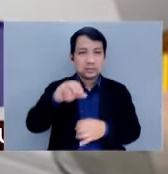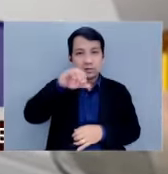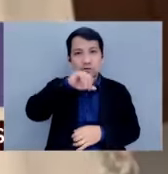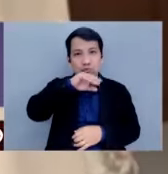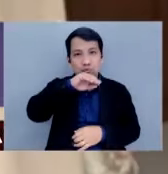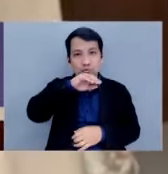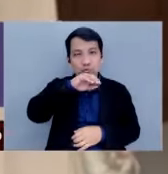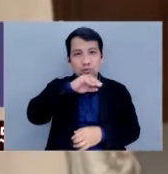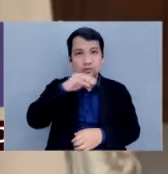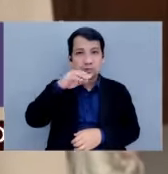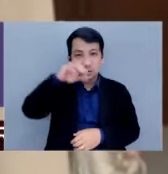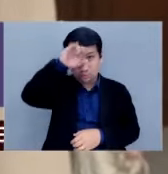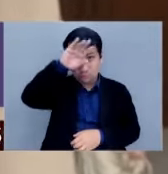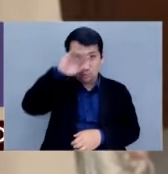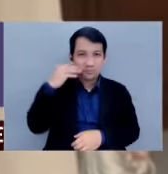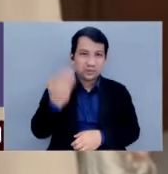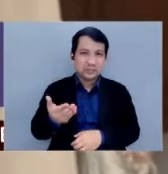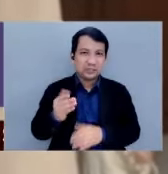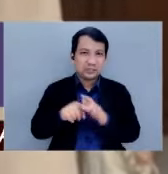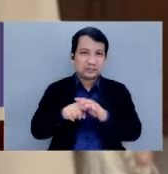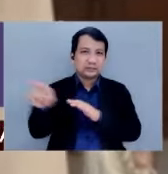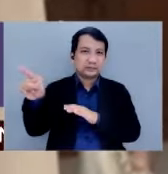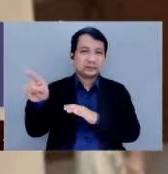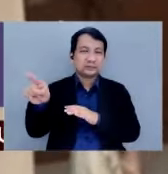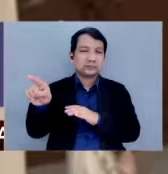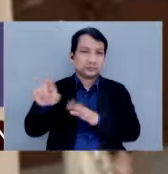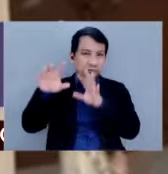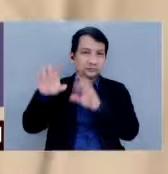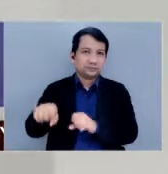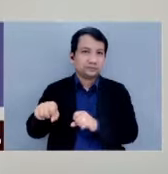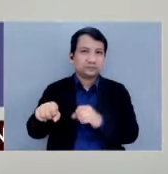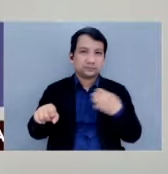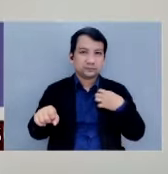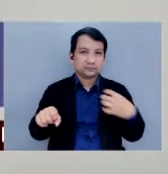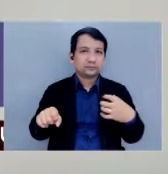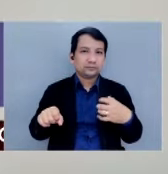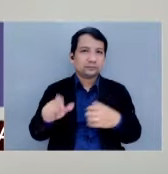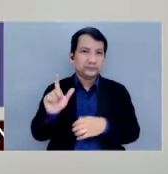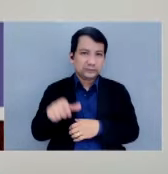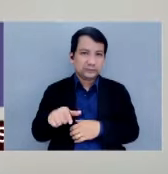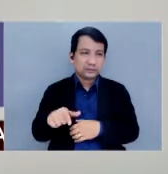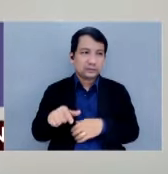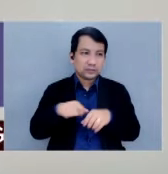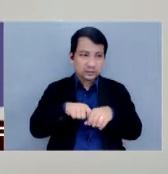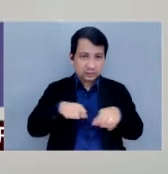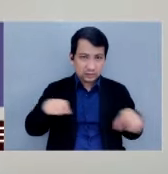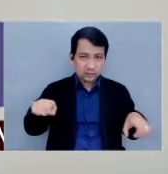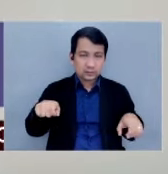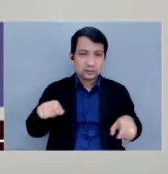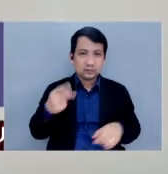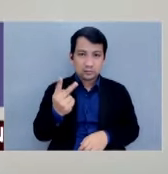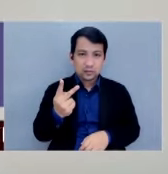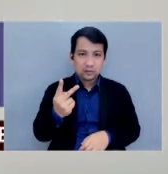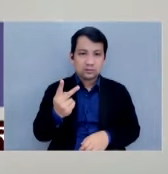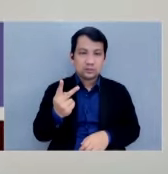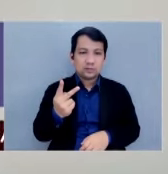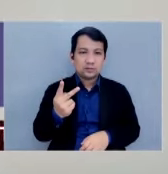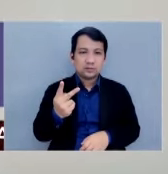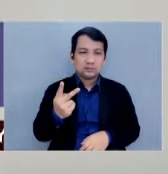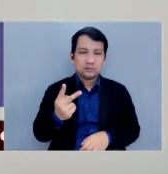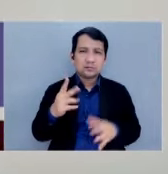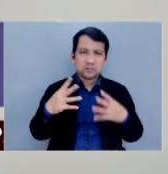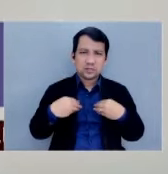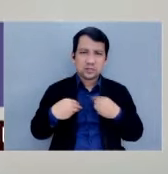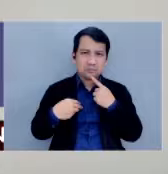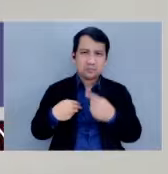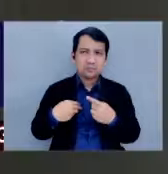na. Tumakas ang suspect pero nahuli siya ng mga pulis kinalaunan. Nakuha sa kanya ang dalawang patalim. Inamin ng suspect ang